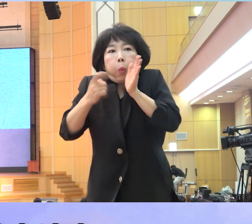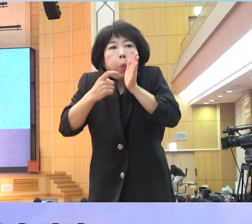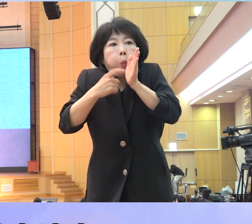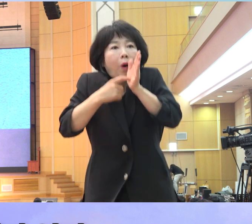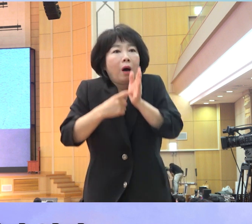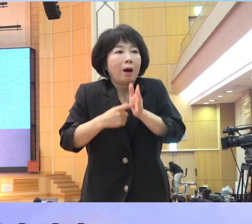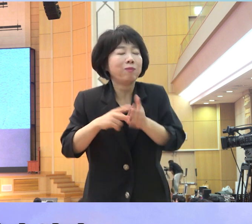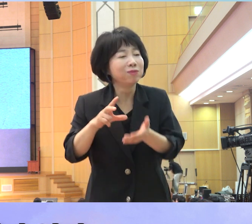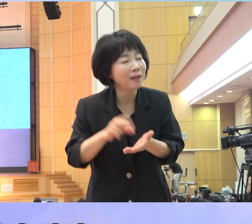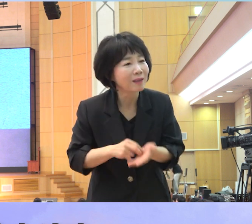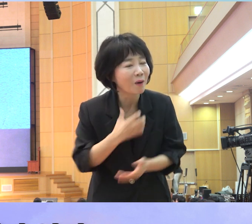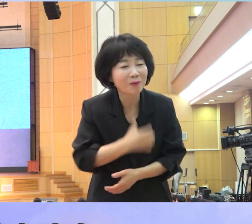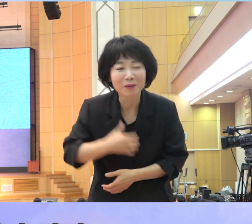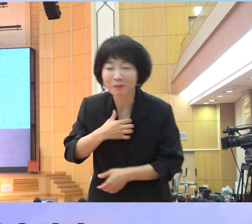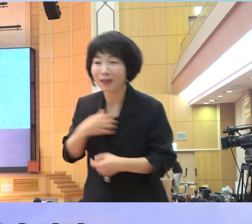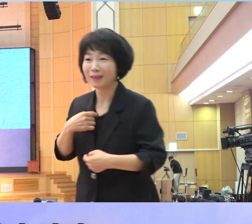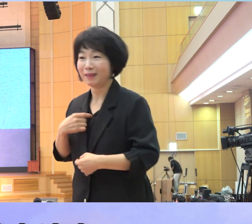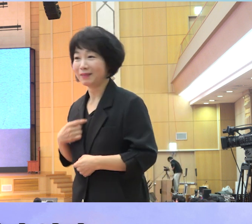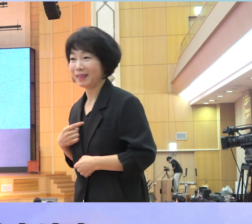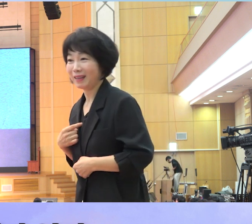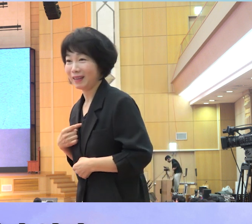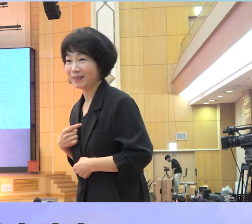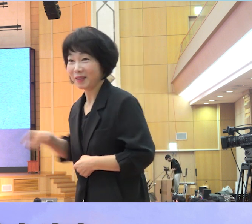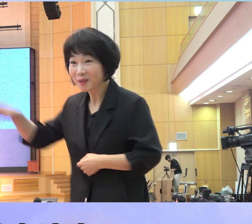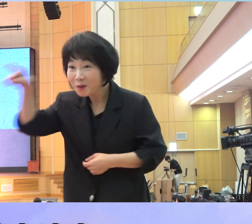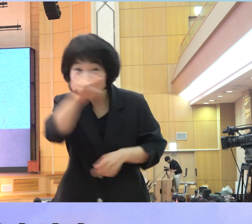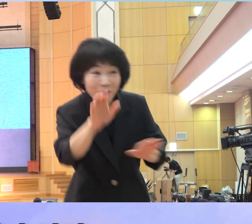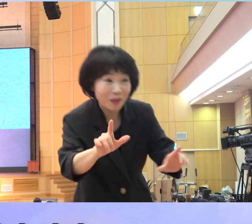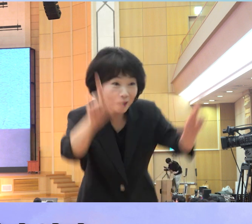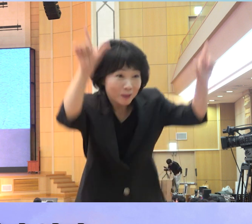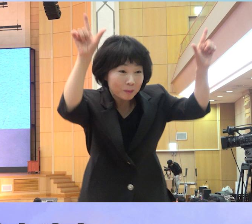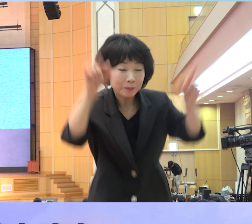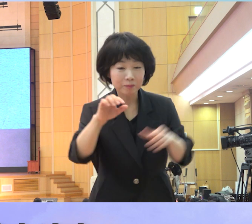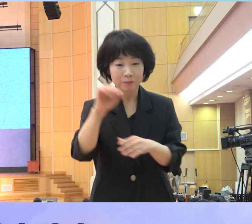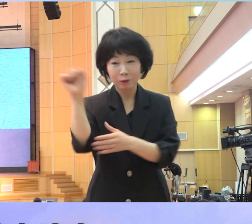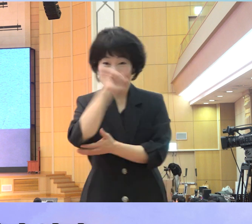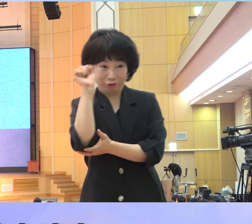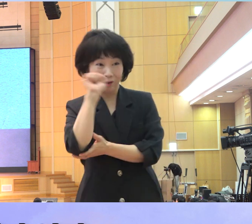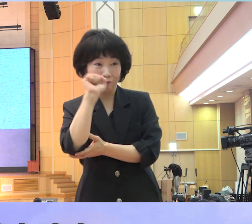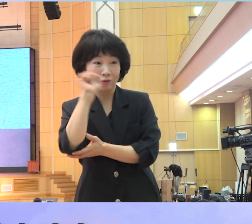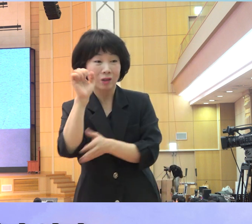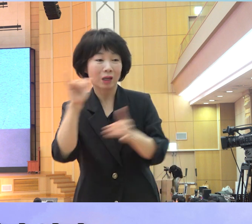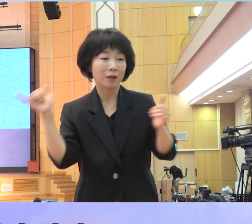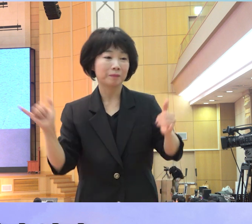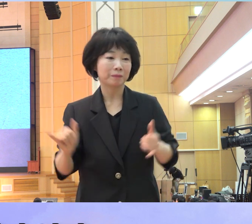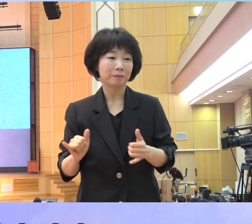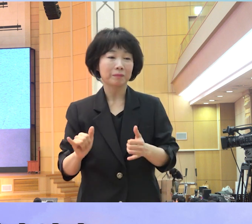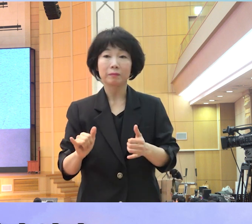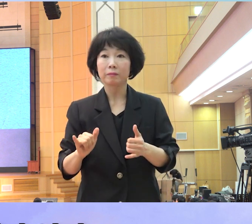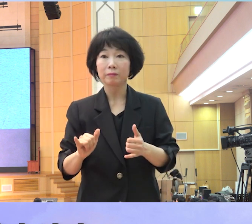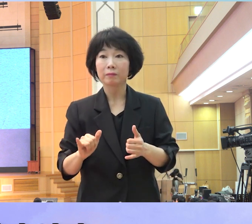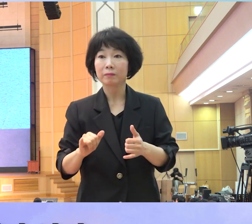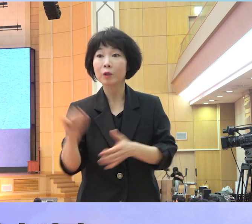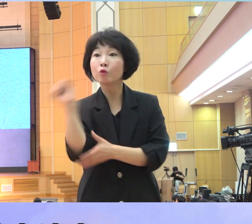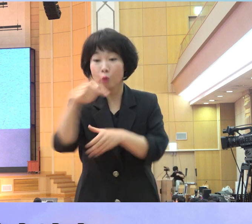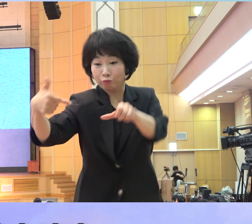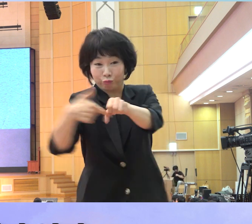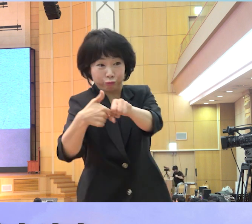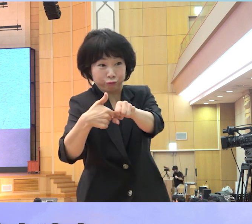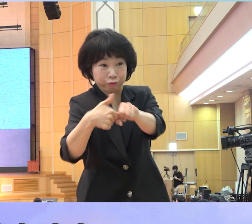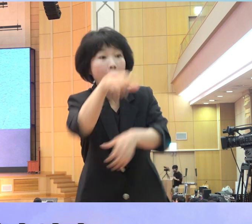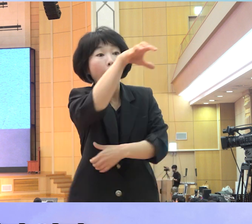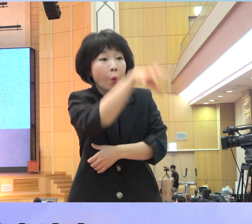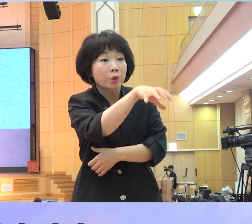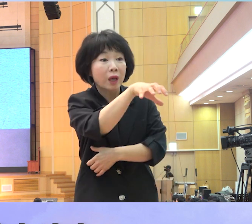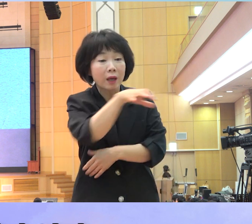여러분 요즘에는 이제 주유소가, 운전하시는 분들은 다 아는데 주유소가 다 이게 셀프 주유소로 많이 바뀌었어요.